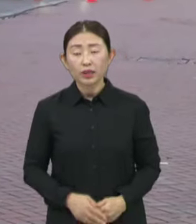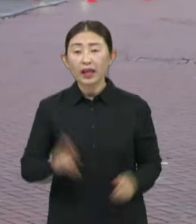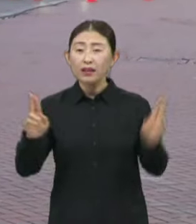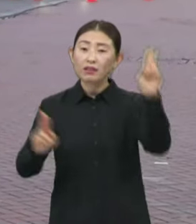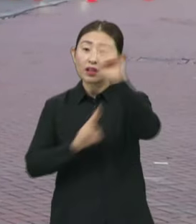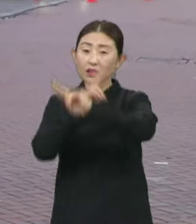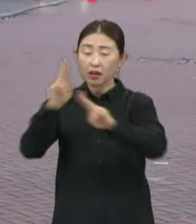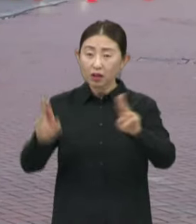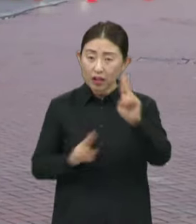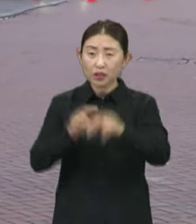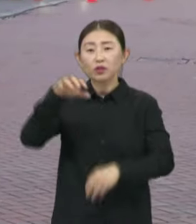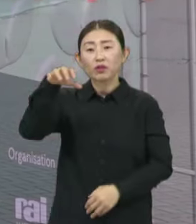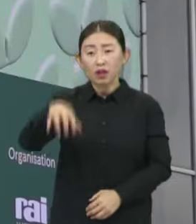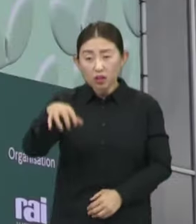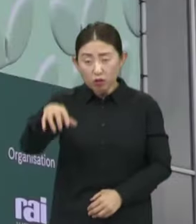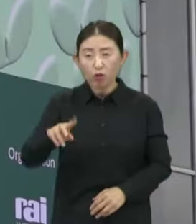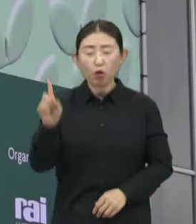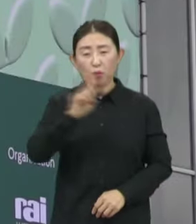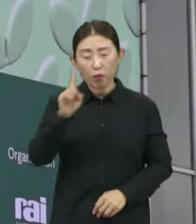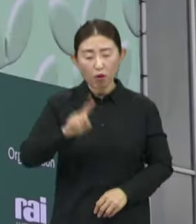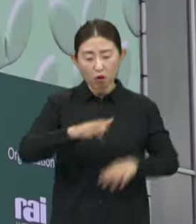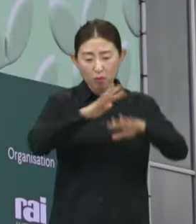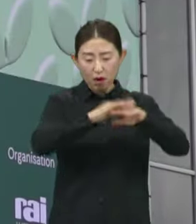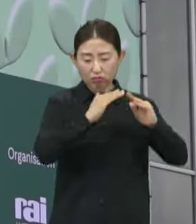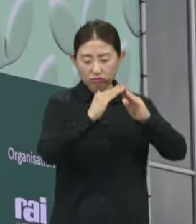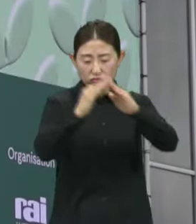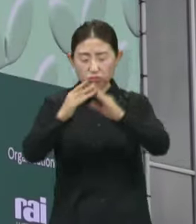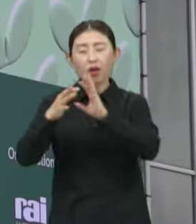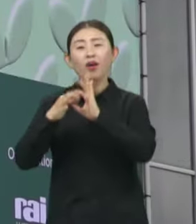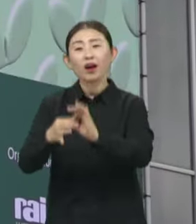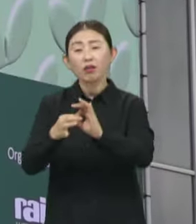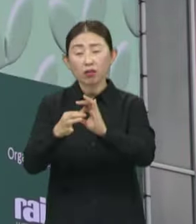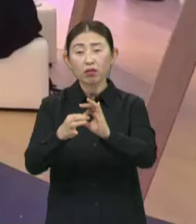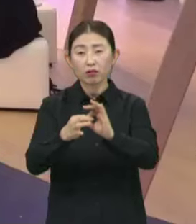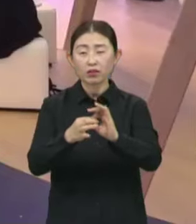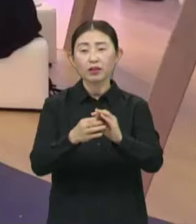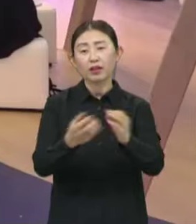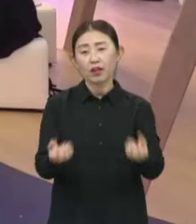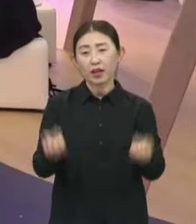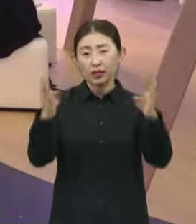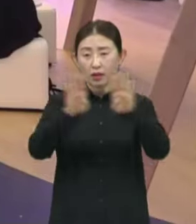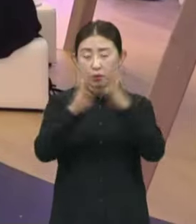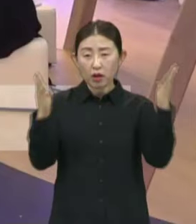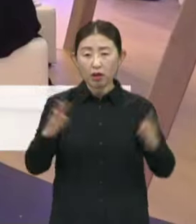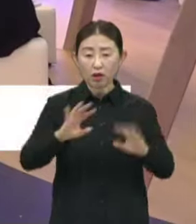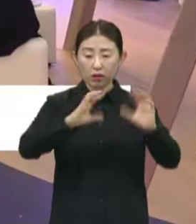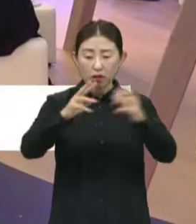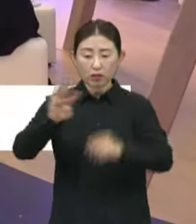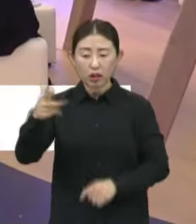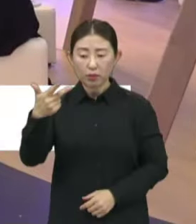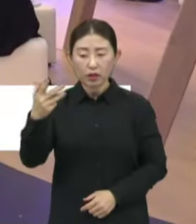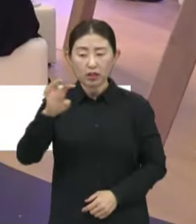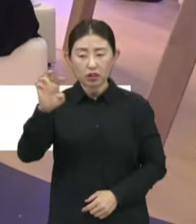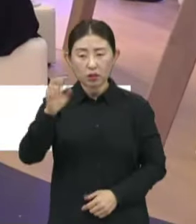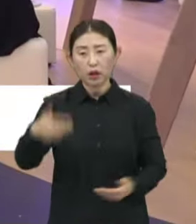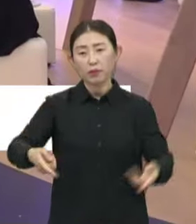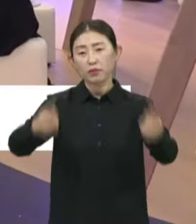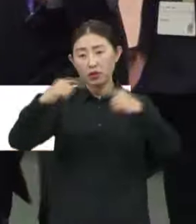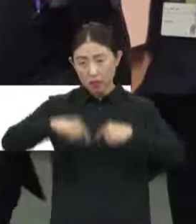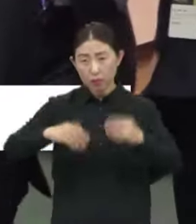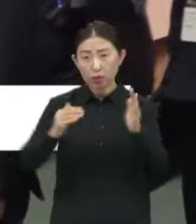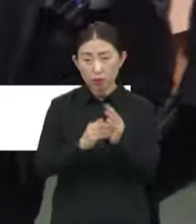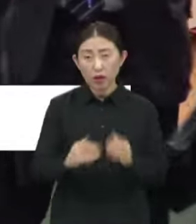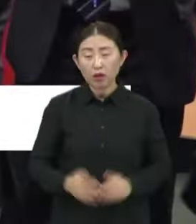네덜란드 암스테르담에서 열린 그린테크 박람회. 470여 개 기업이 참여하는 세계 최대 스마트팜